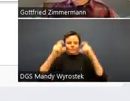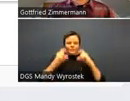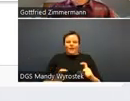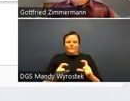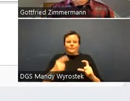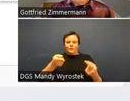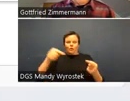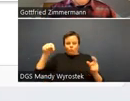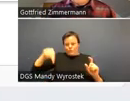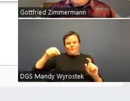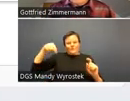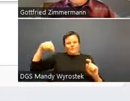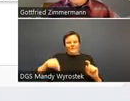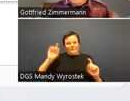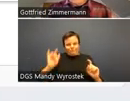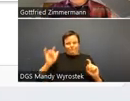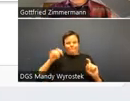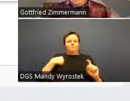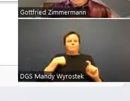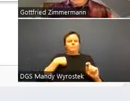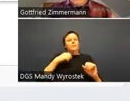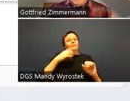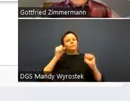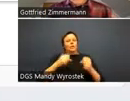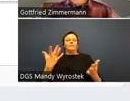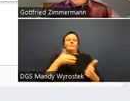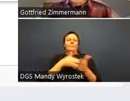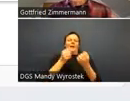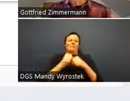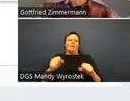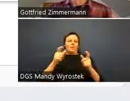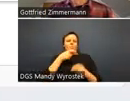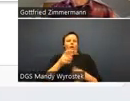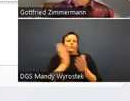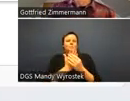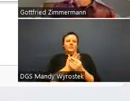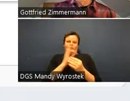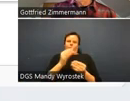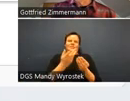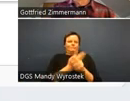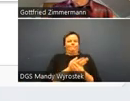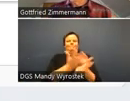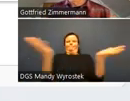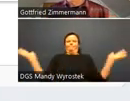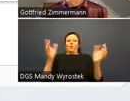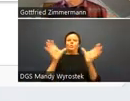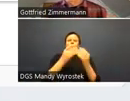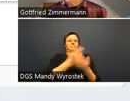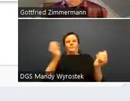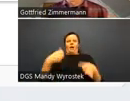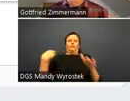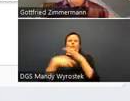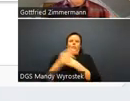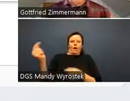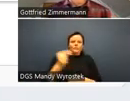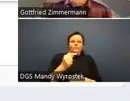einmal vor und es gibt dann verschiedene Shortcuts, also Tastaturkürzel, mit denen man eben navigieren, sich bestimmte Sachen